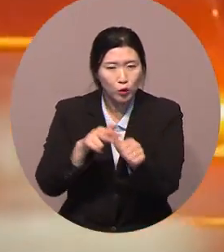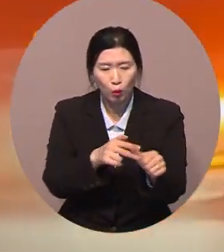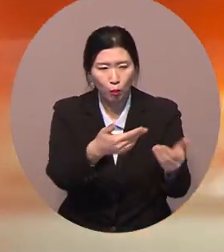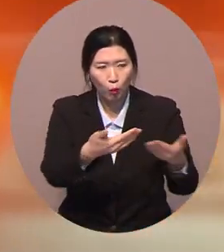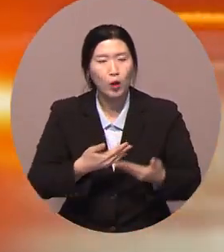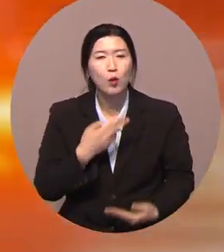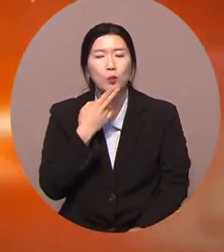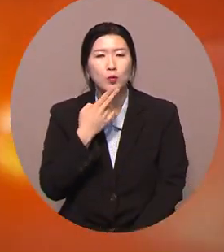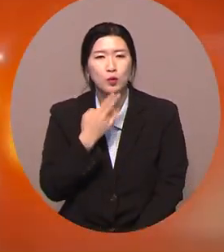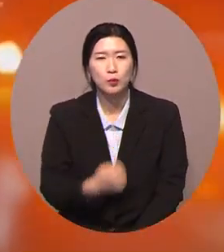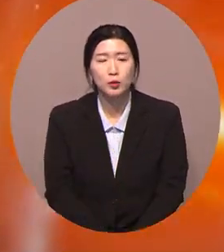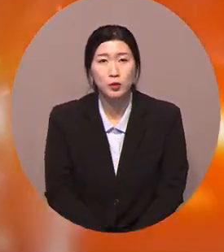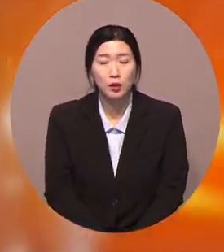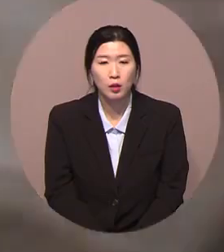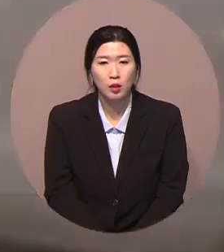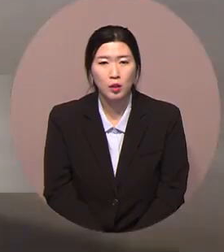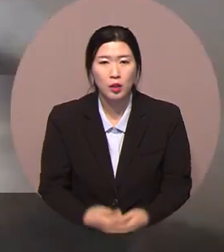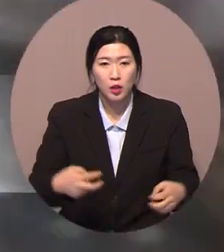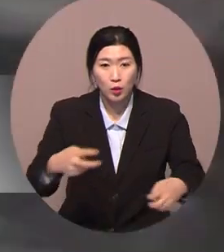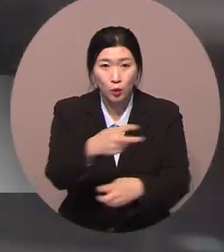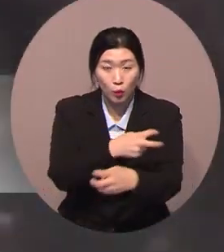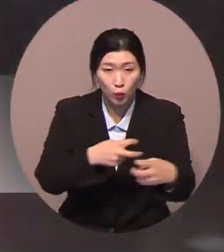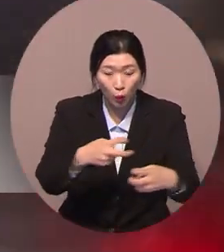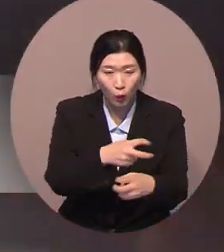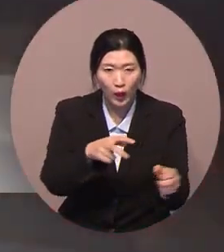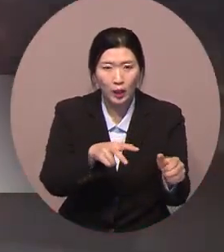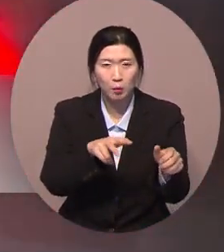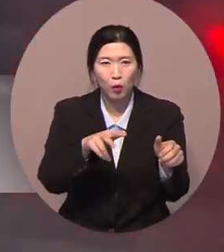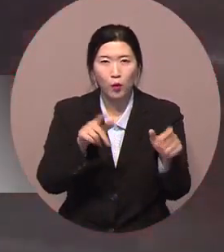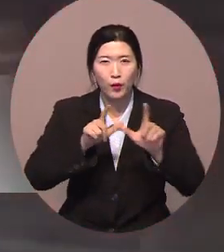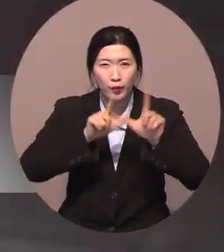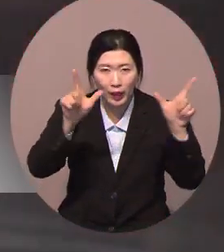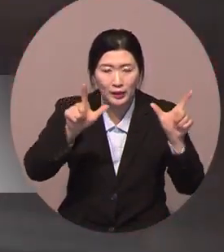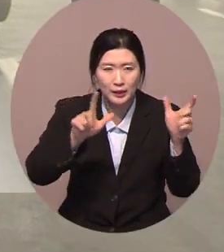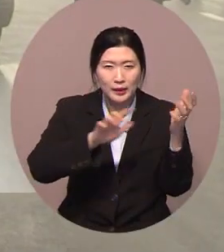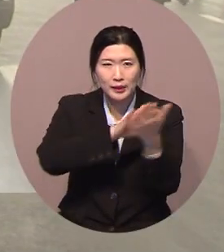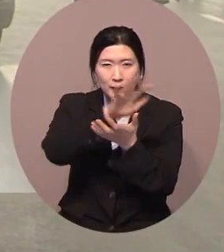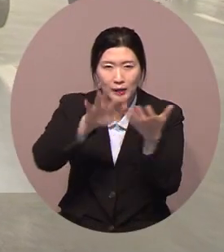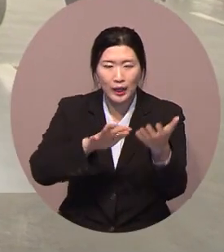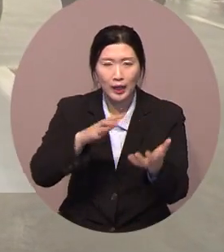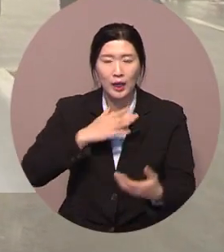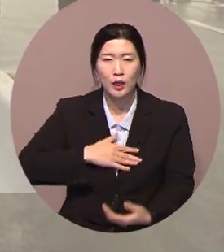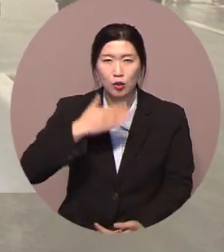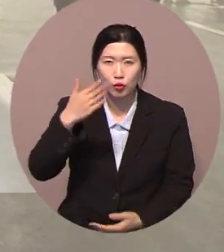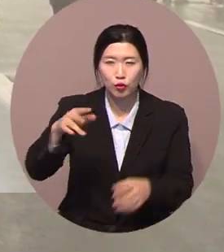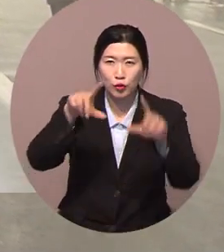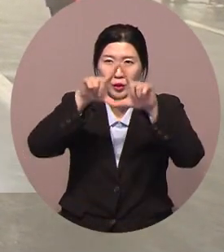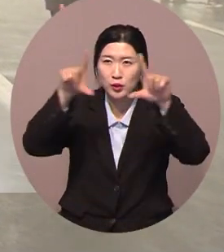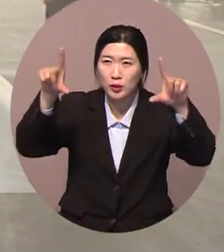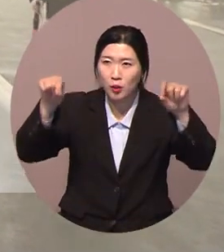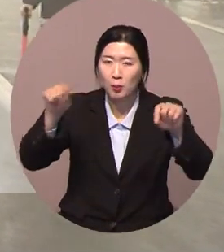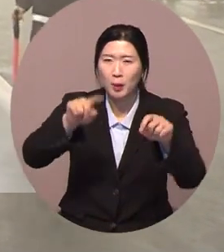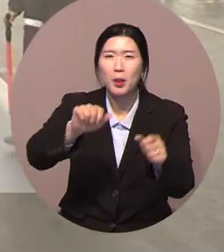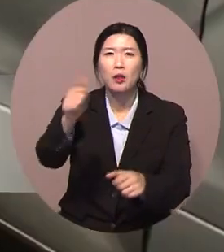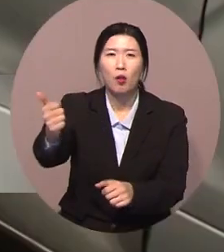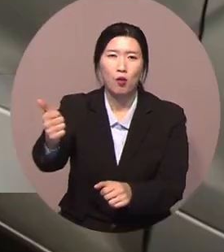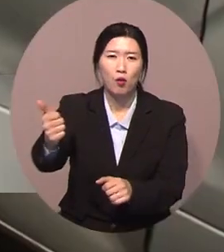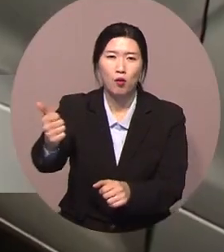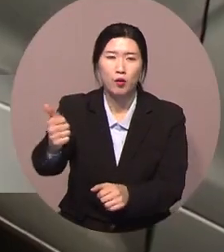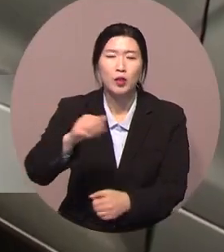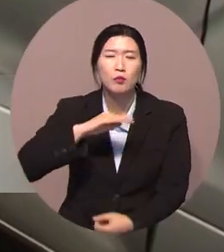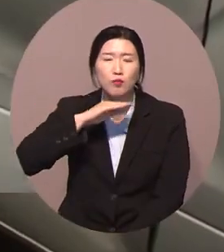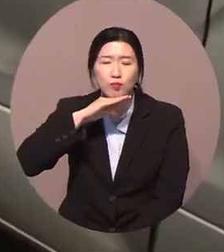없었습니다. 교통과 도로, 기상 상황 등 실시간 정보를 제공할 전광 표지판이 꺼져 있었기 때문인데 작동을 안 한